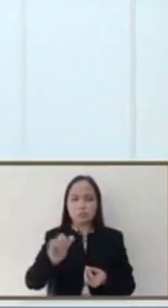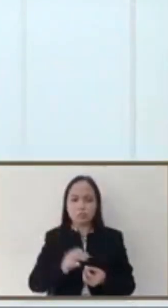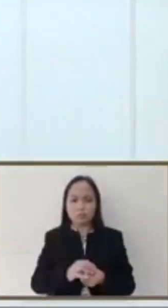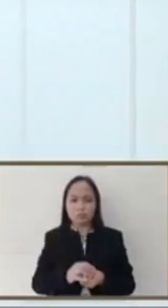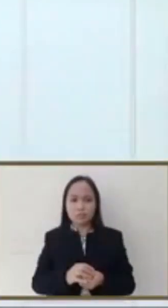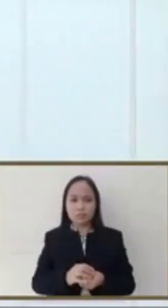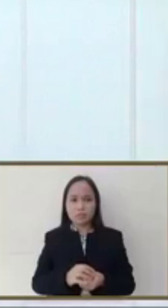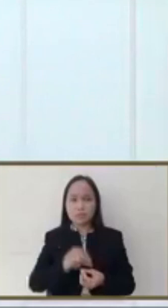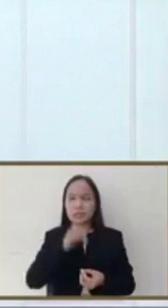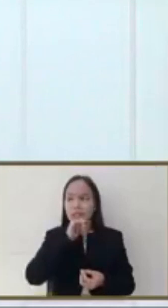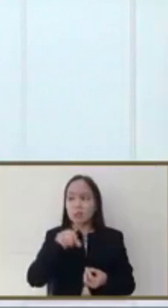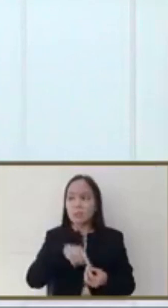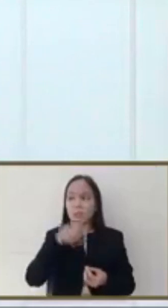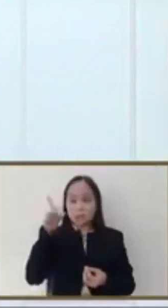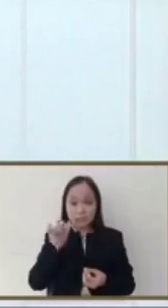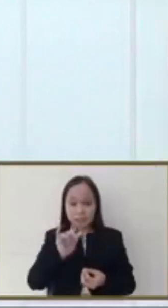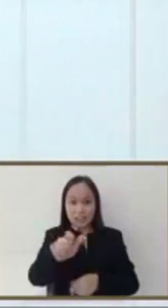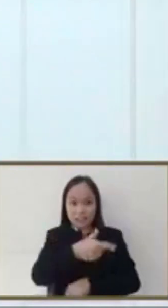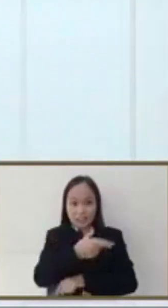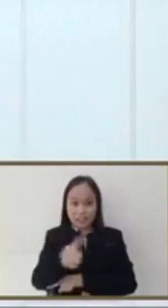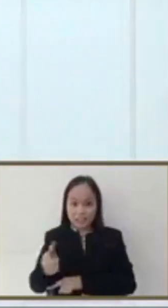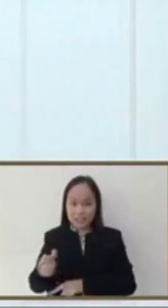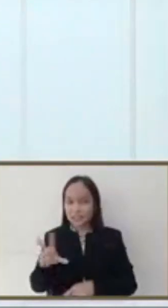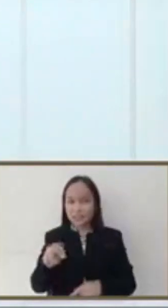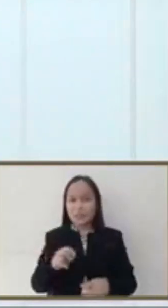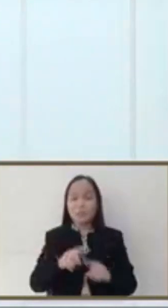Hindi po eternal garden, eternity.